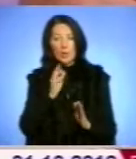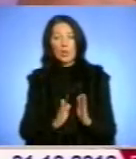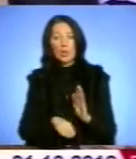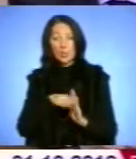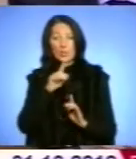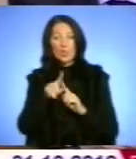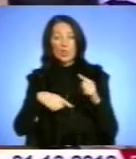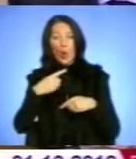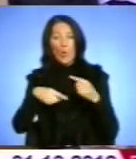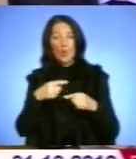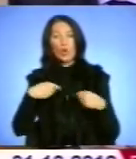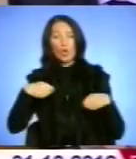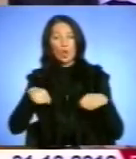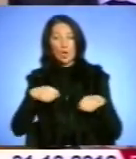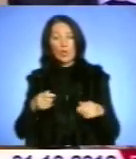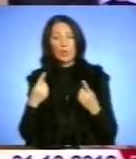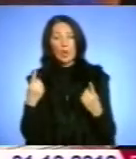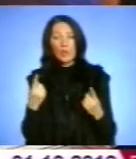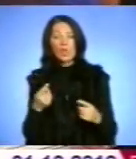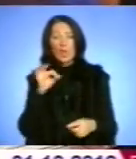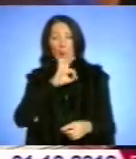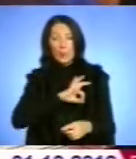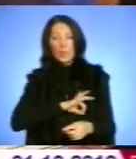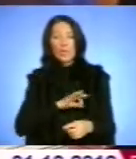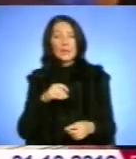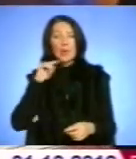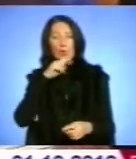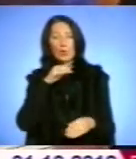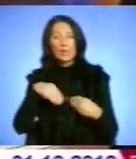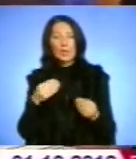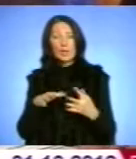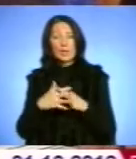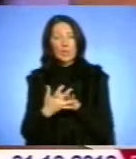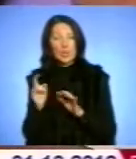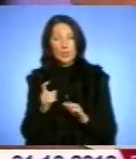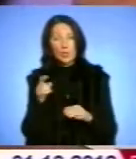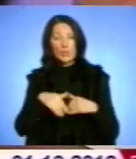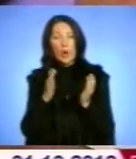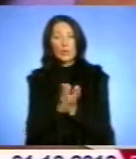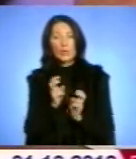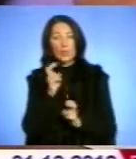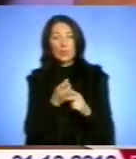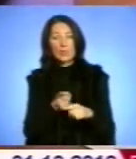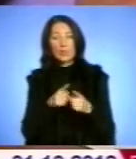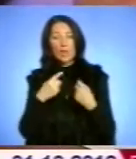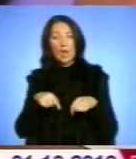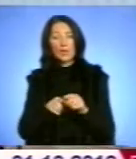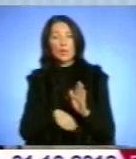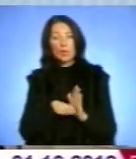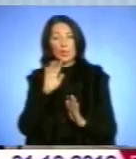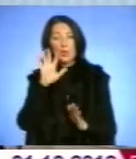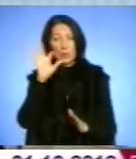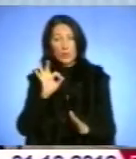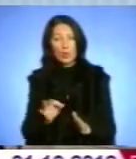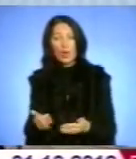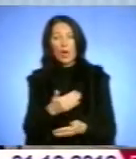торгівлі. Найбільший приріст економіці дає сільське господарство. Обсяги виробництва у цій галузі зросли на 5%. Валовий